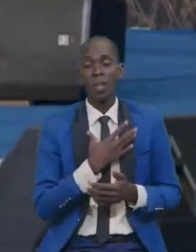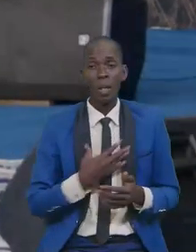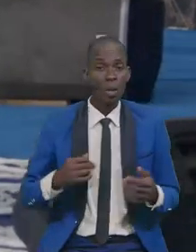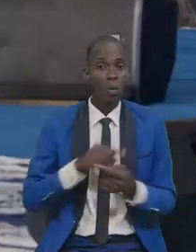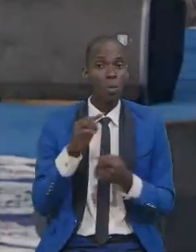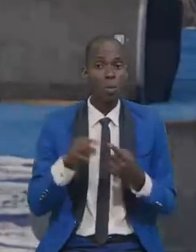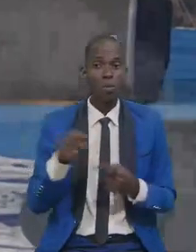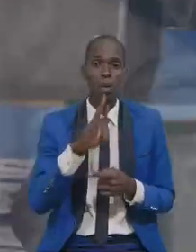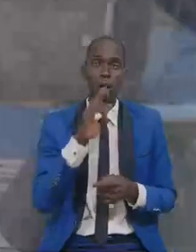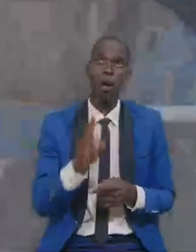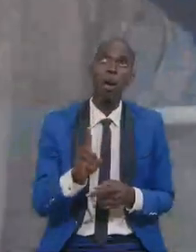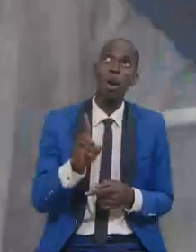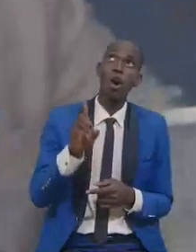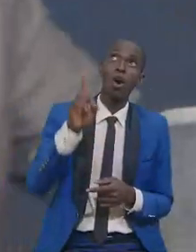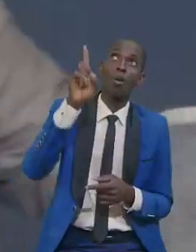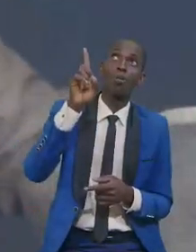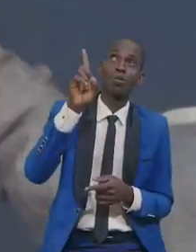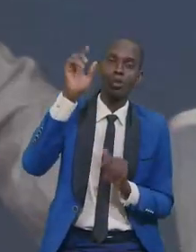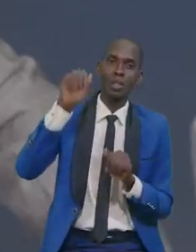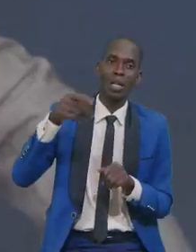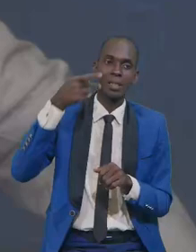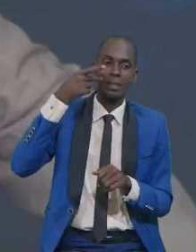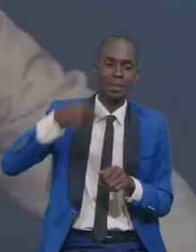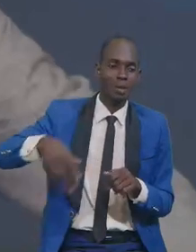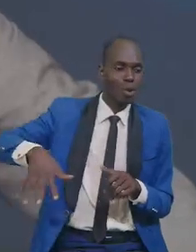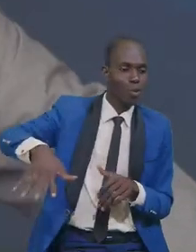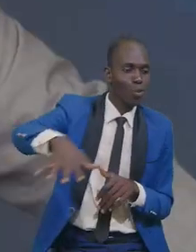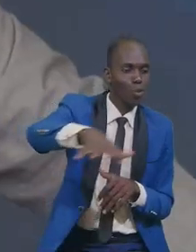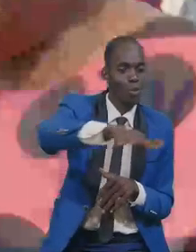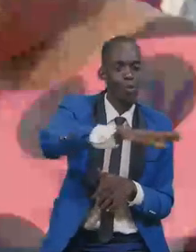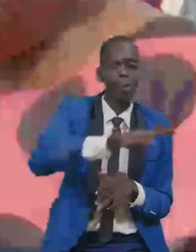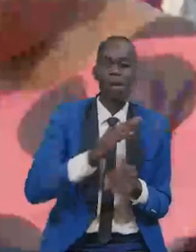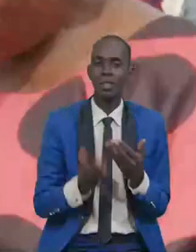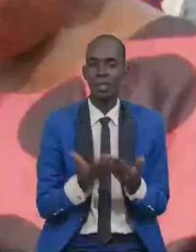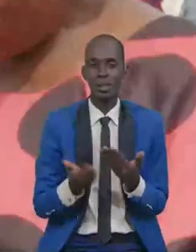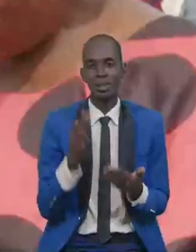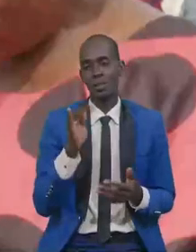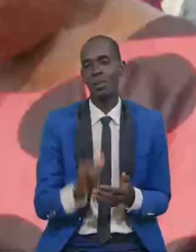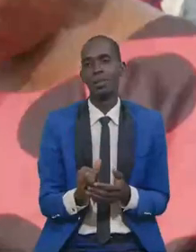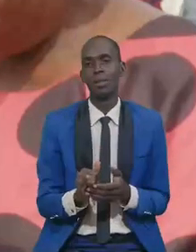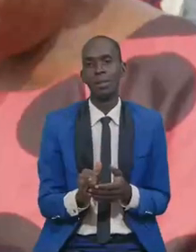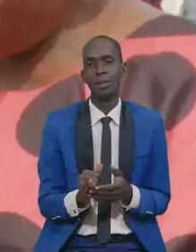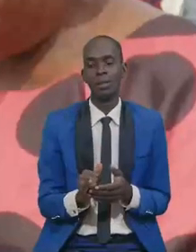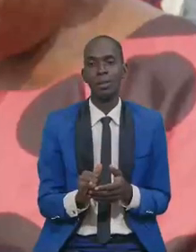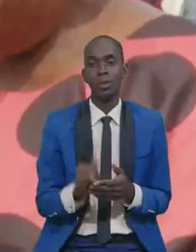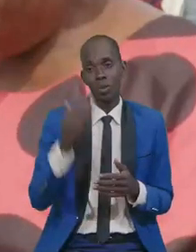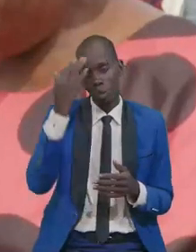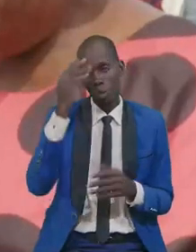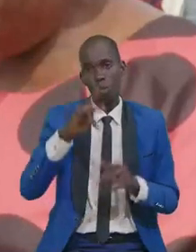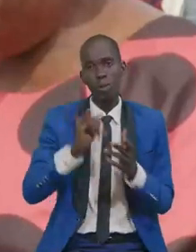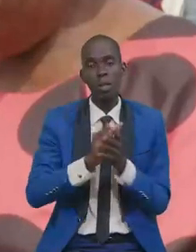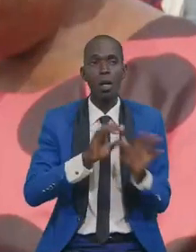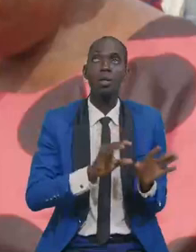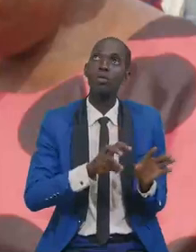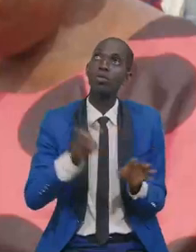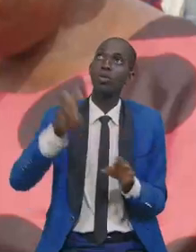savez, quand vous êtes plus haut, vous voyez toute la terre, vous voyez tout. Ceux qui sont allés